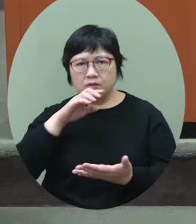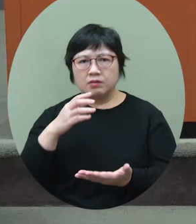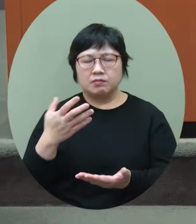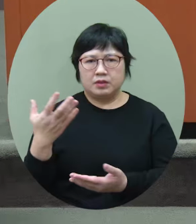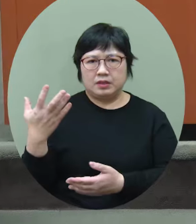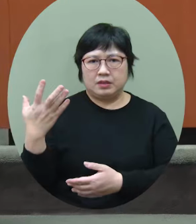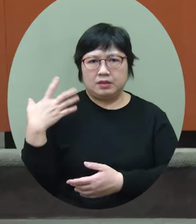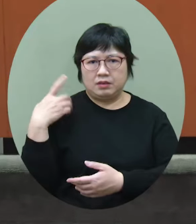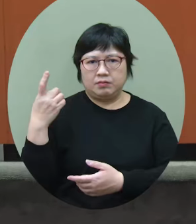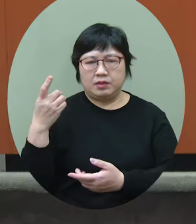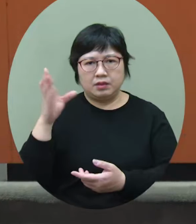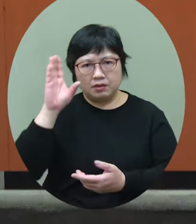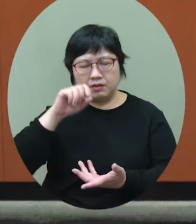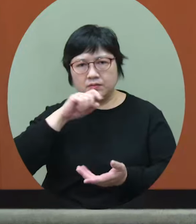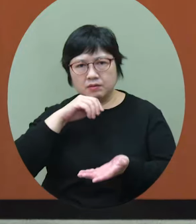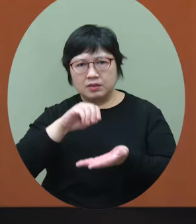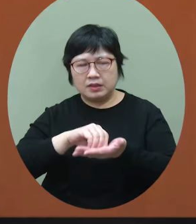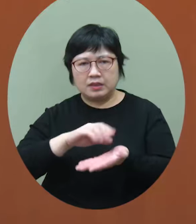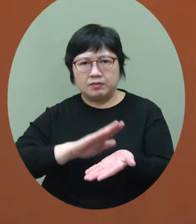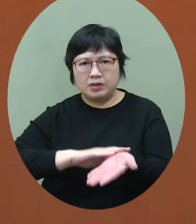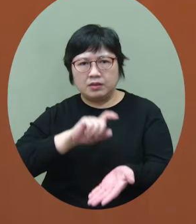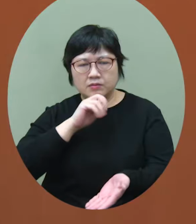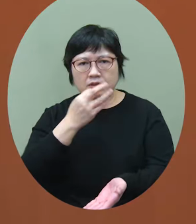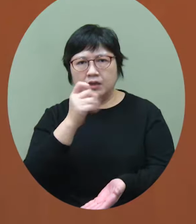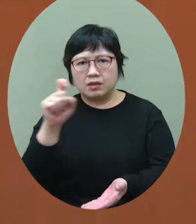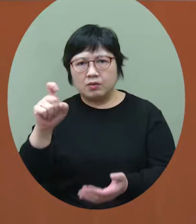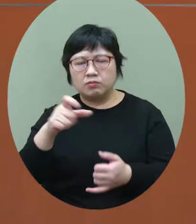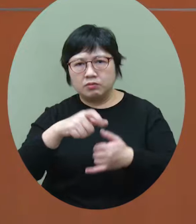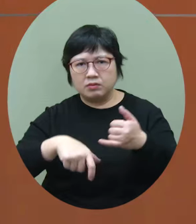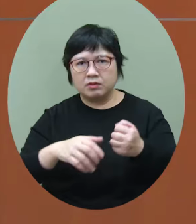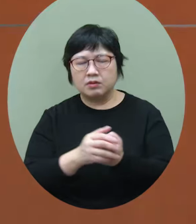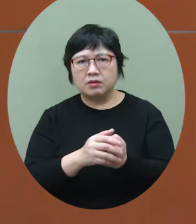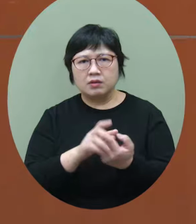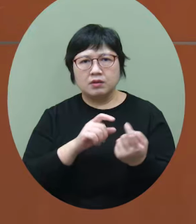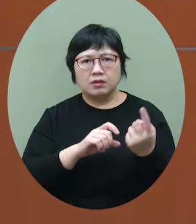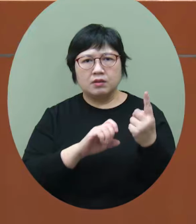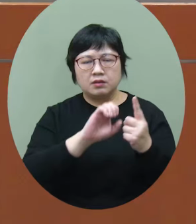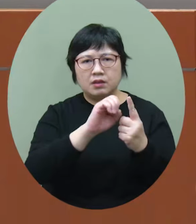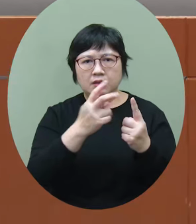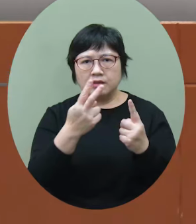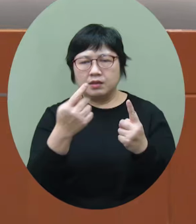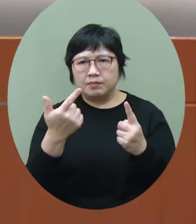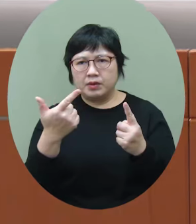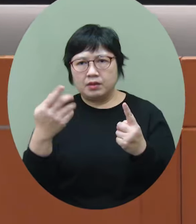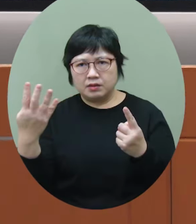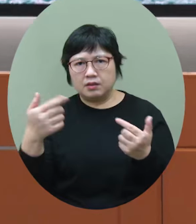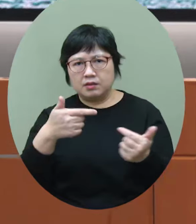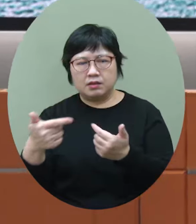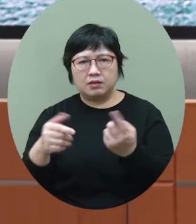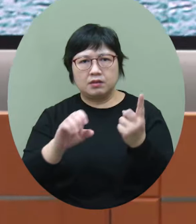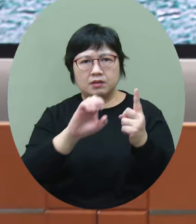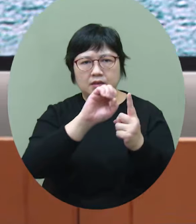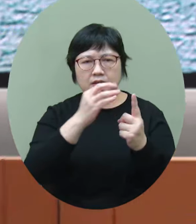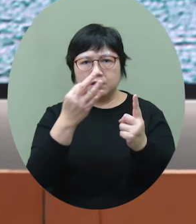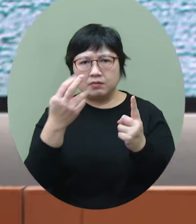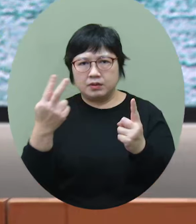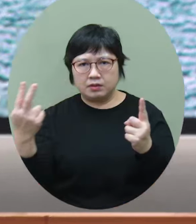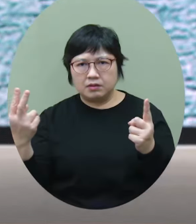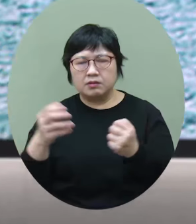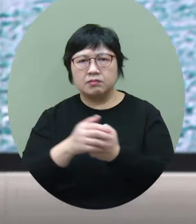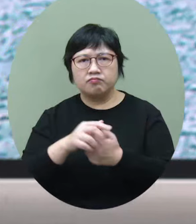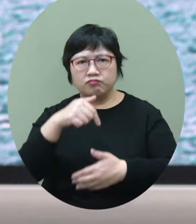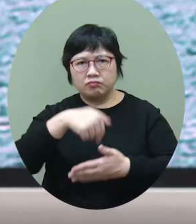診了39宗個案，個案編號是10284去到10322，其中一